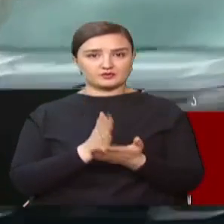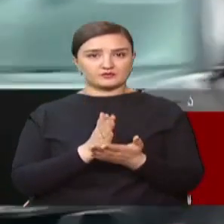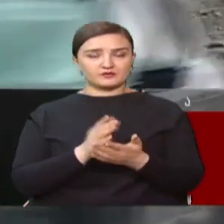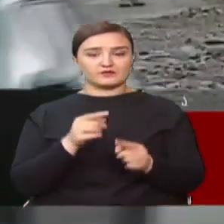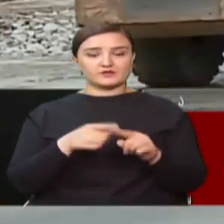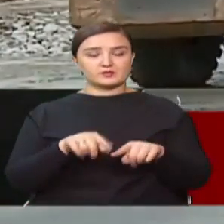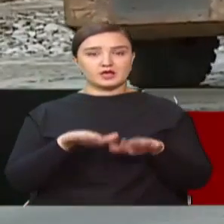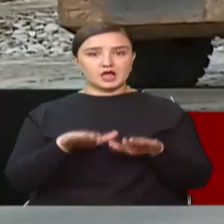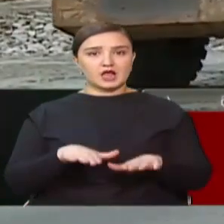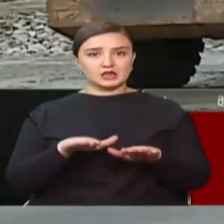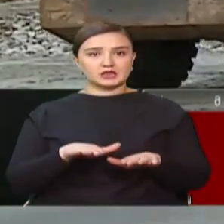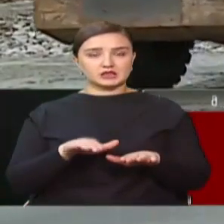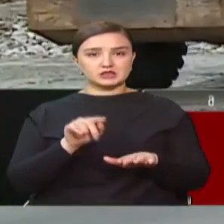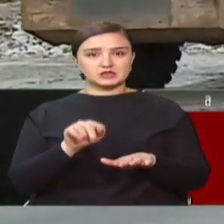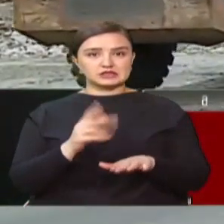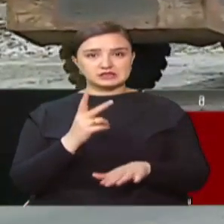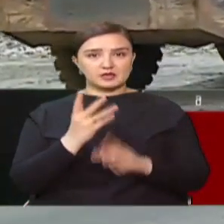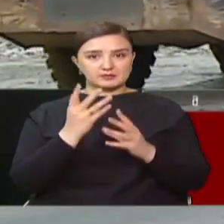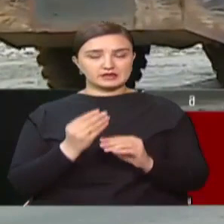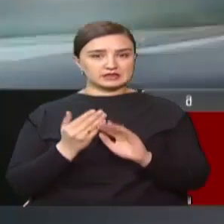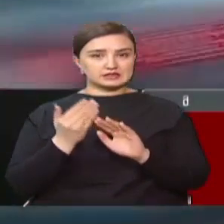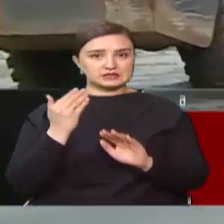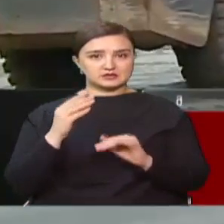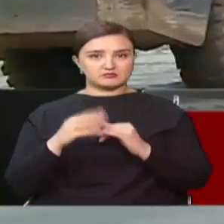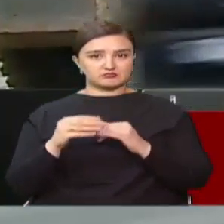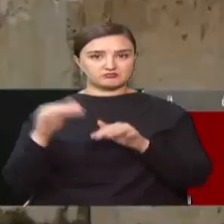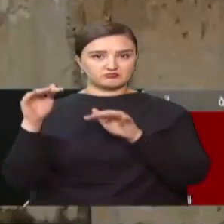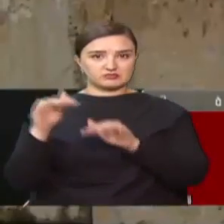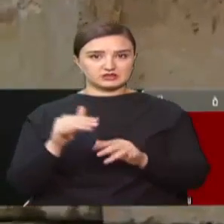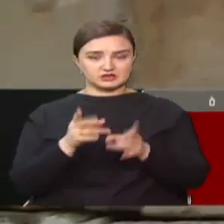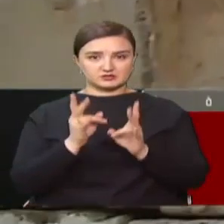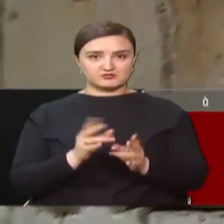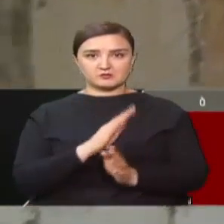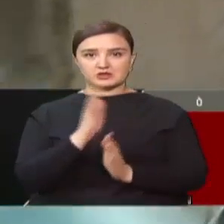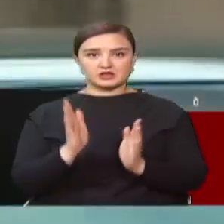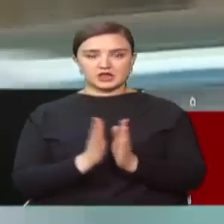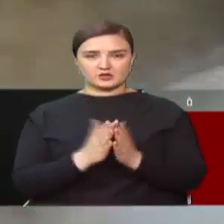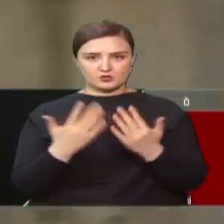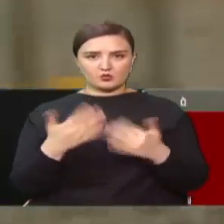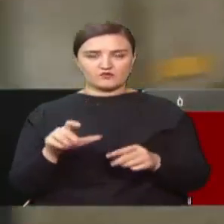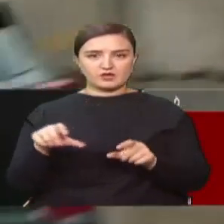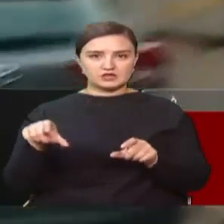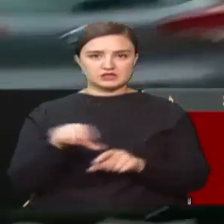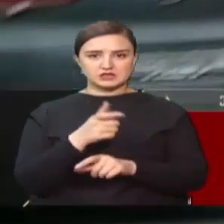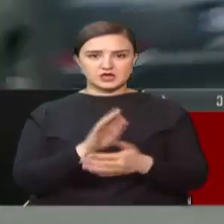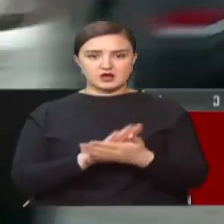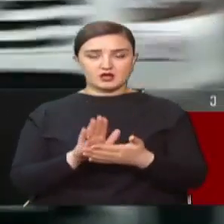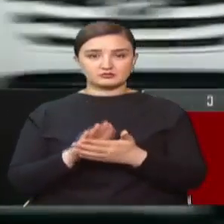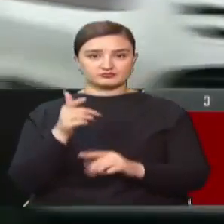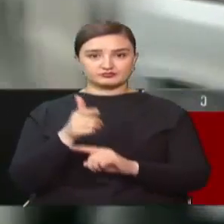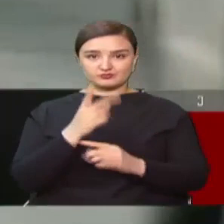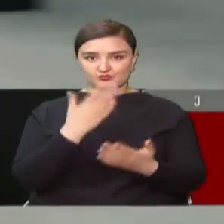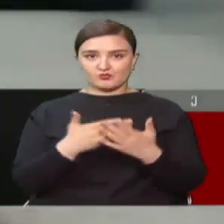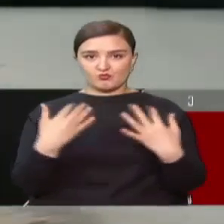im monakoze sadats 3 dgis cin meçqeri ganitarda mtlianad aris gaqmendili gza da rogorc kadrshi tskhedat